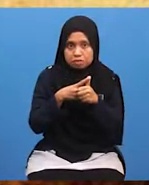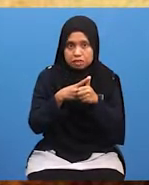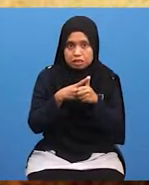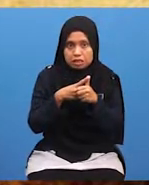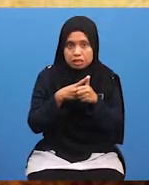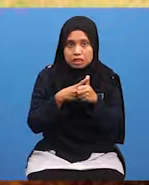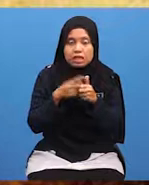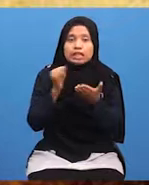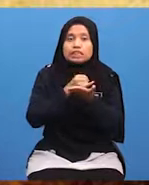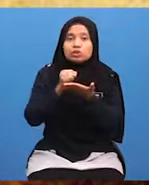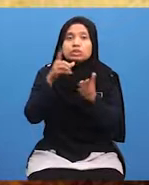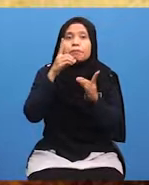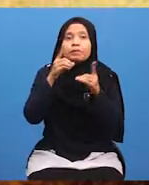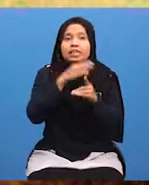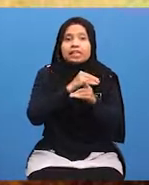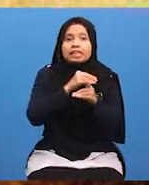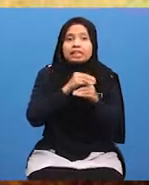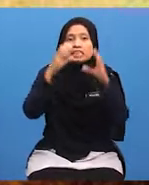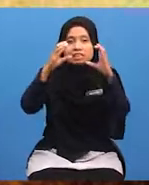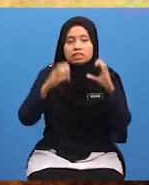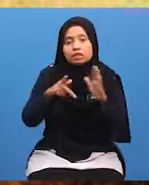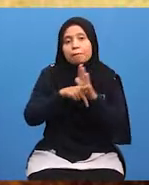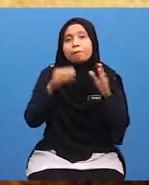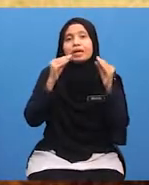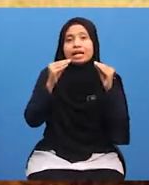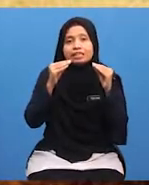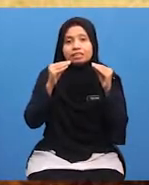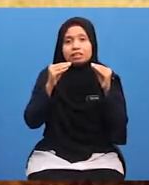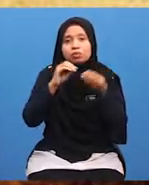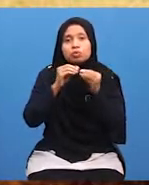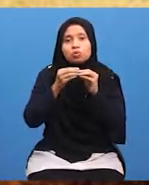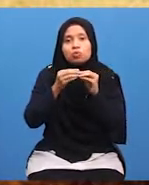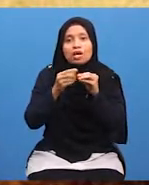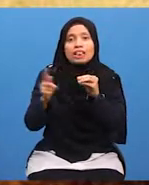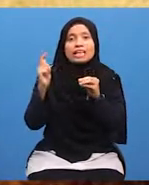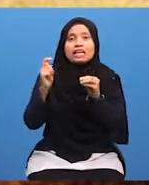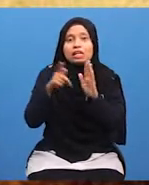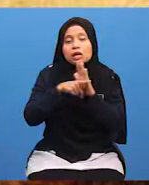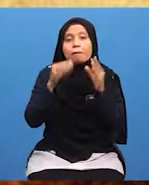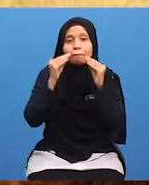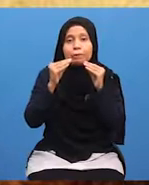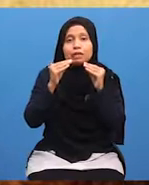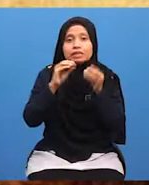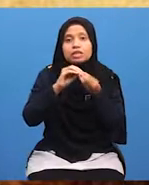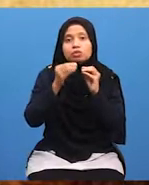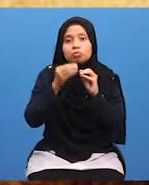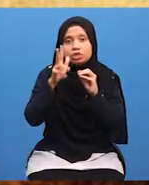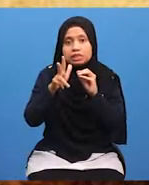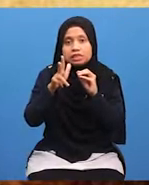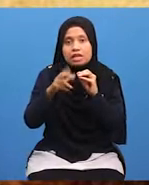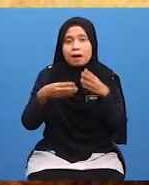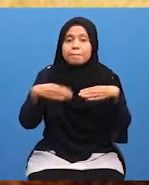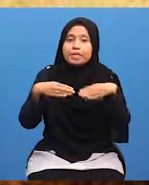institusi pendidikan dan kaedah pengajaran. Yang kedua, tenaga pengajar. Yang ketiga ialah